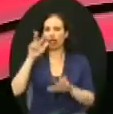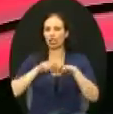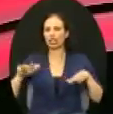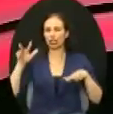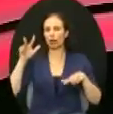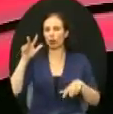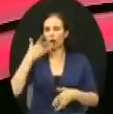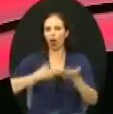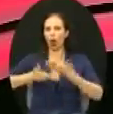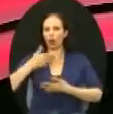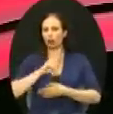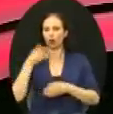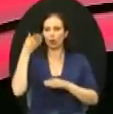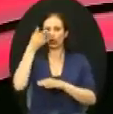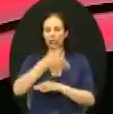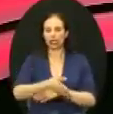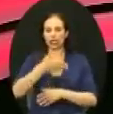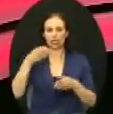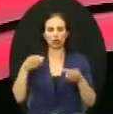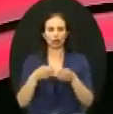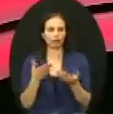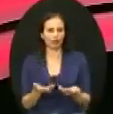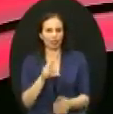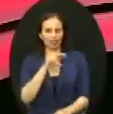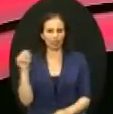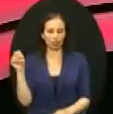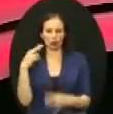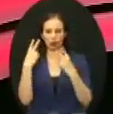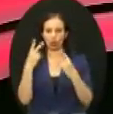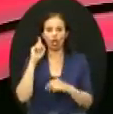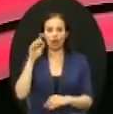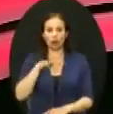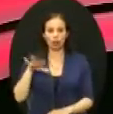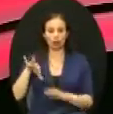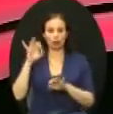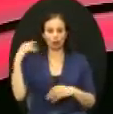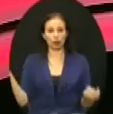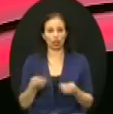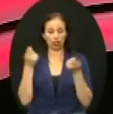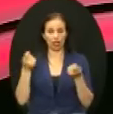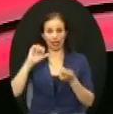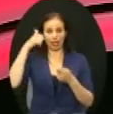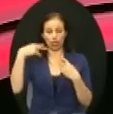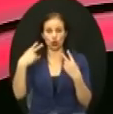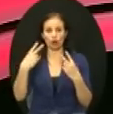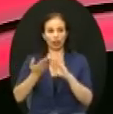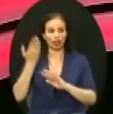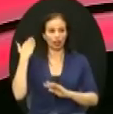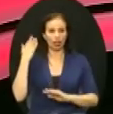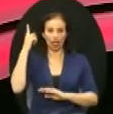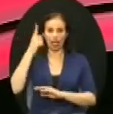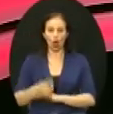לא נכנס לקואליציה. בין היתר, זה נושאים עקרוניים שאנחנו שמו את זה על השולחן. ובמערכת הבחירות, הקמפיין הבחירות, הנושא הכי חשוב היה